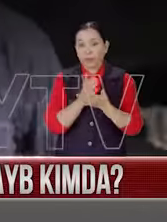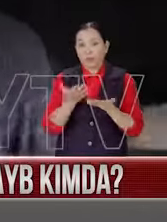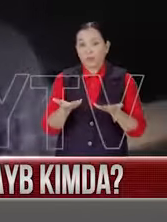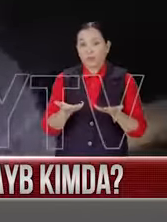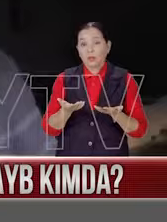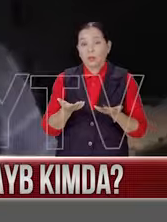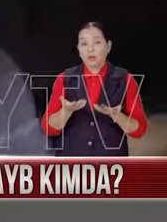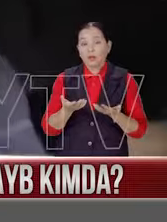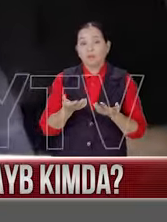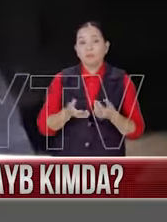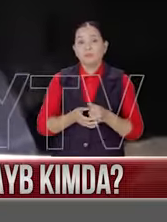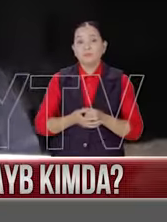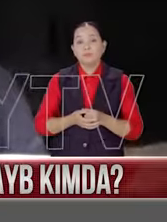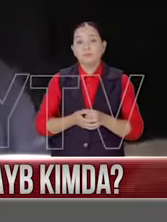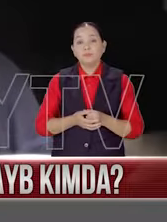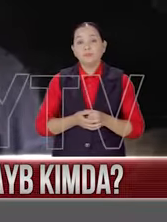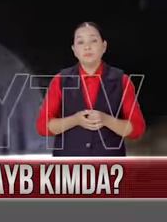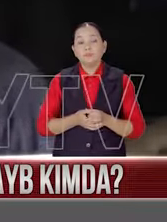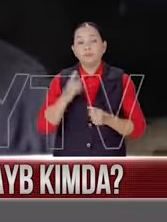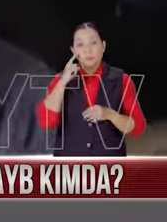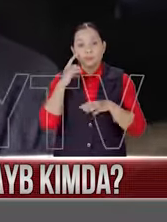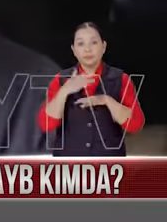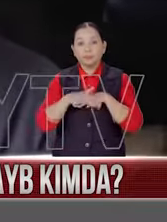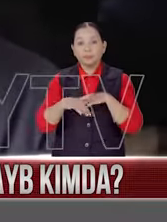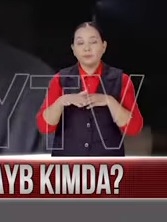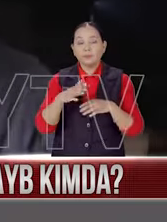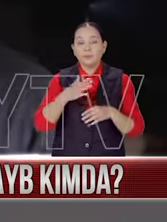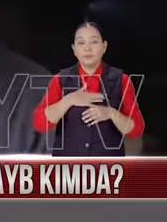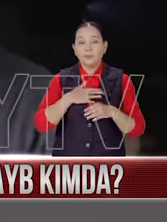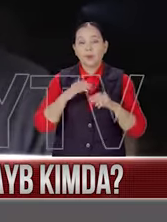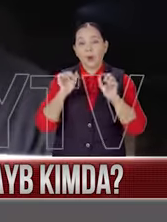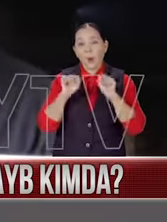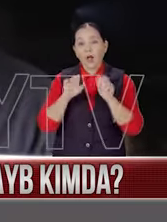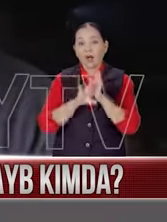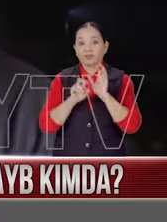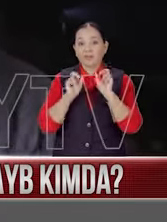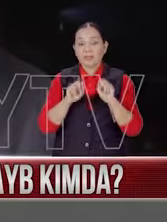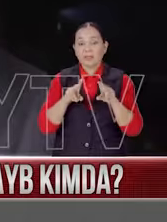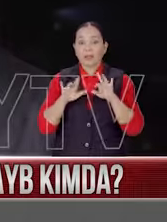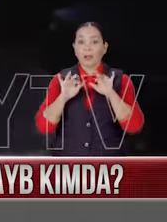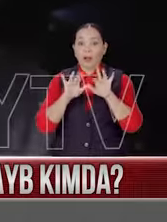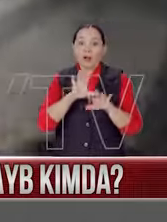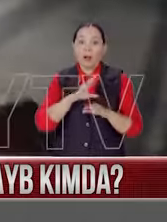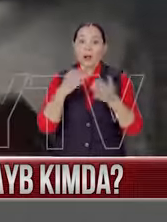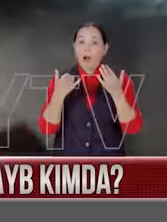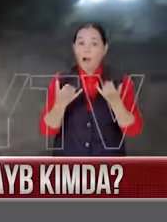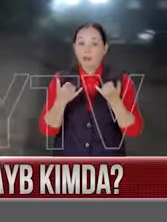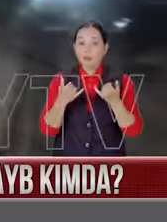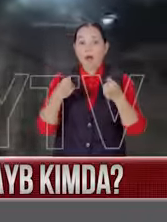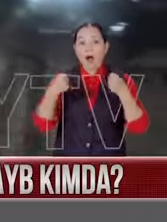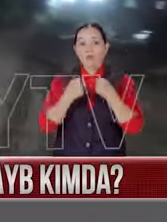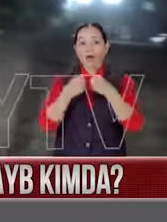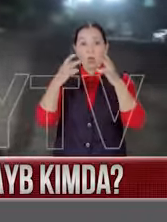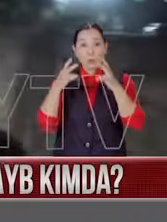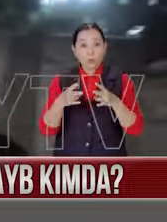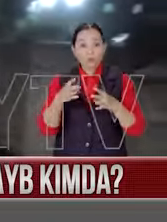bu ketsa, ochib to'palan qilishadi bular. Bizda qo'limizdagi xavfsizligimizni qildik, lekin bular quloq solmadi. Aynan